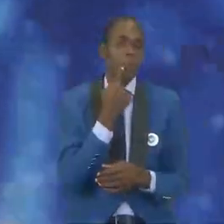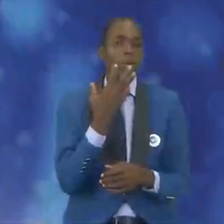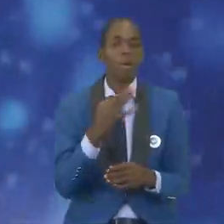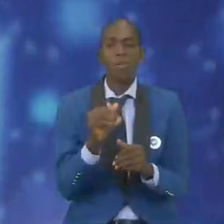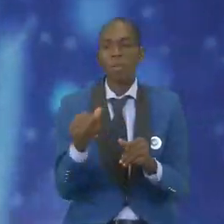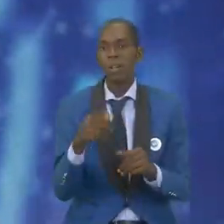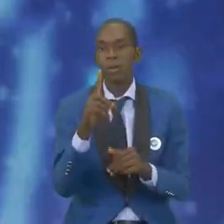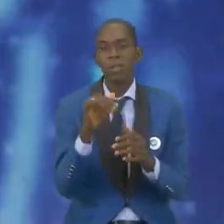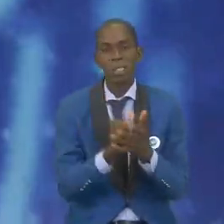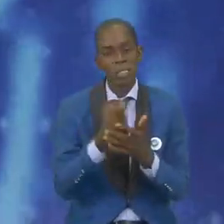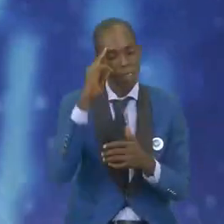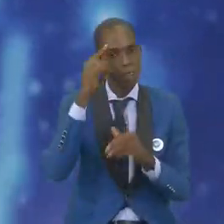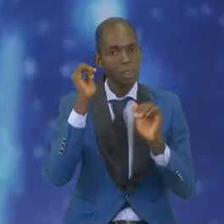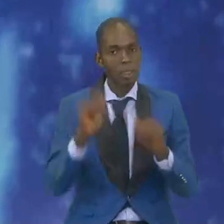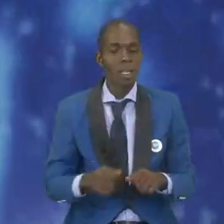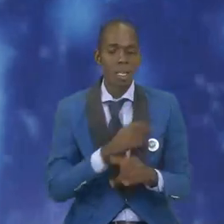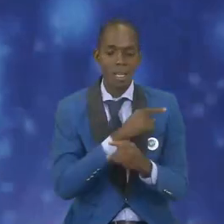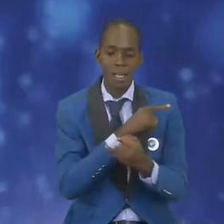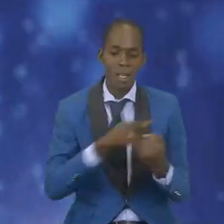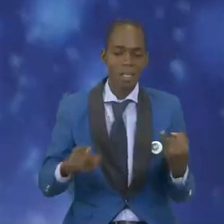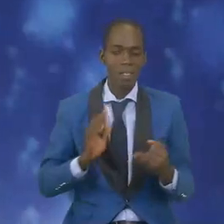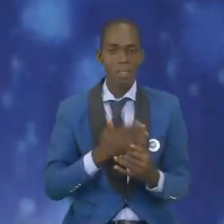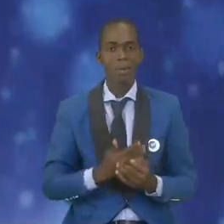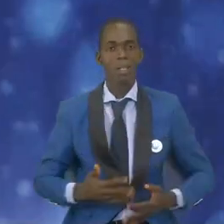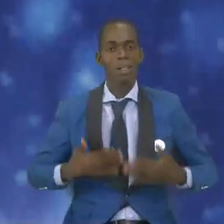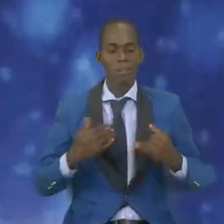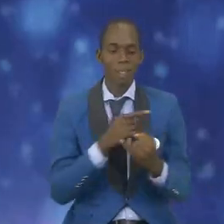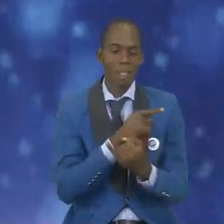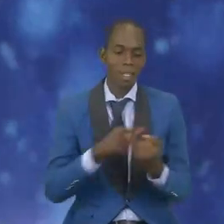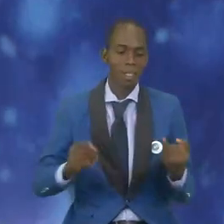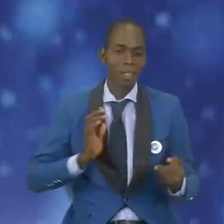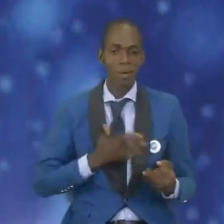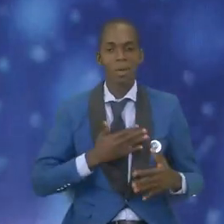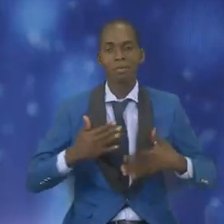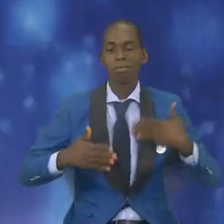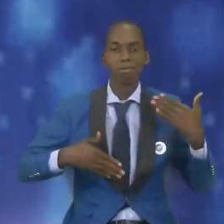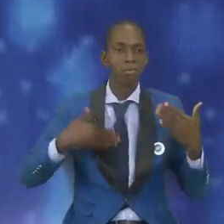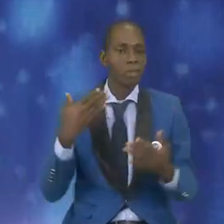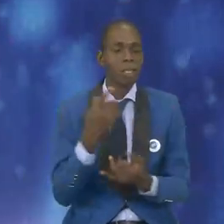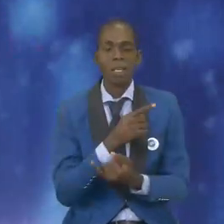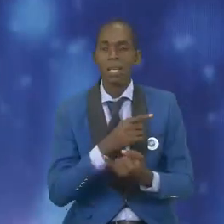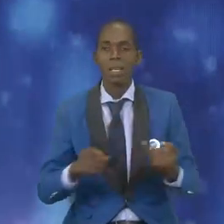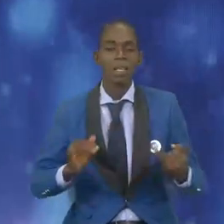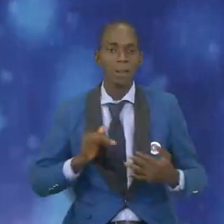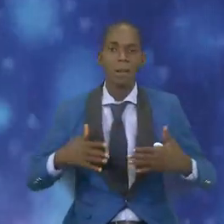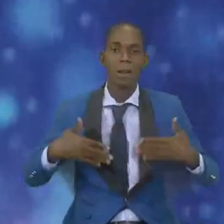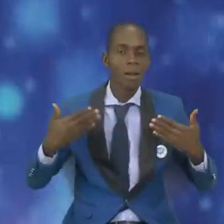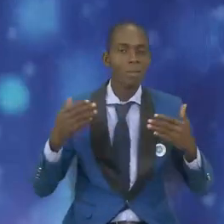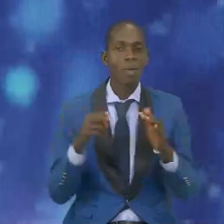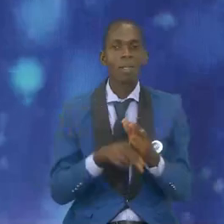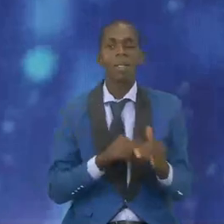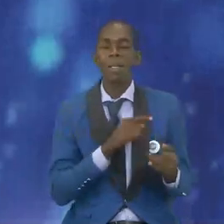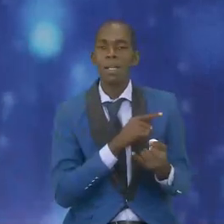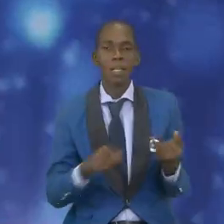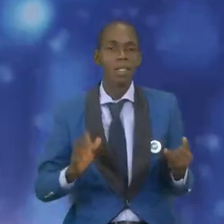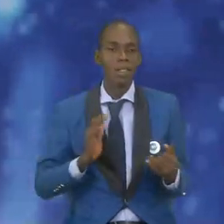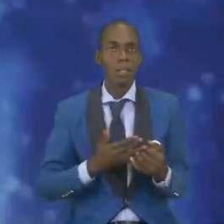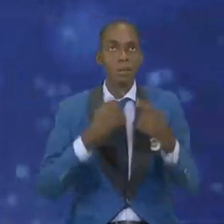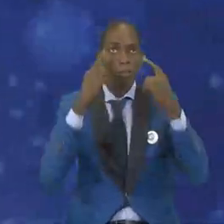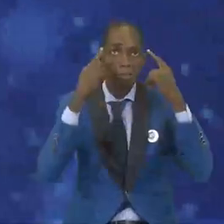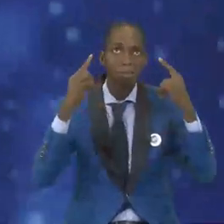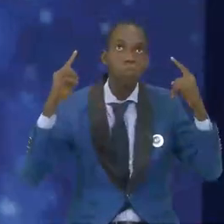les envies des gens du monde qu'ils pensent qu'ils peuvent mettre fin à notre vie, ils peuvent mettre fin à notre joie, ils pensent